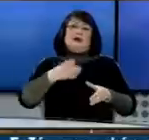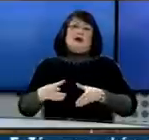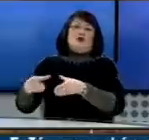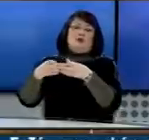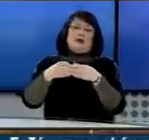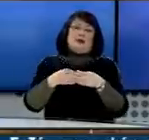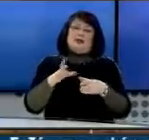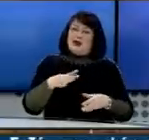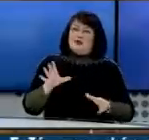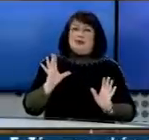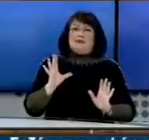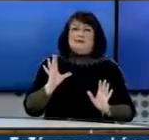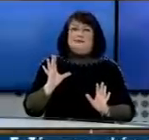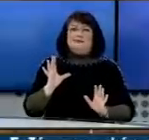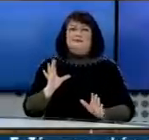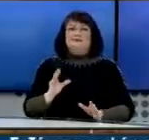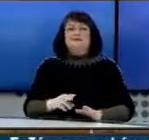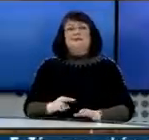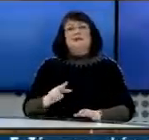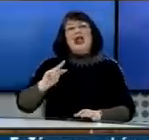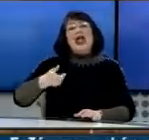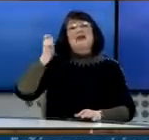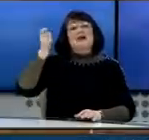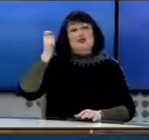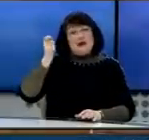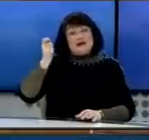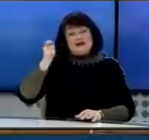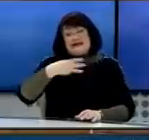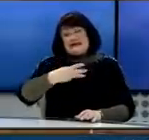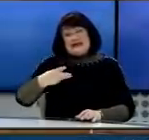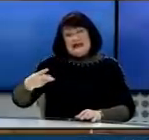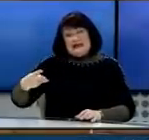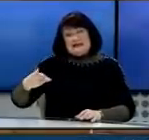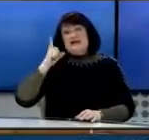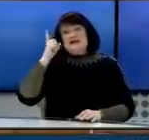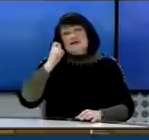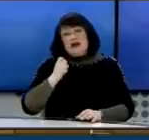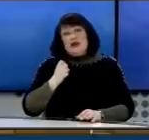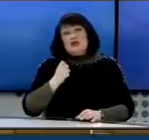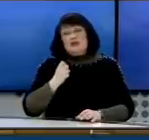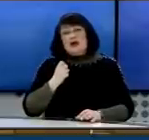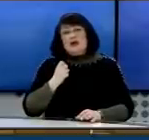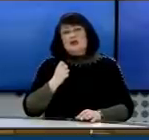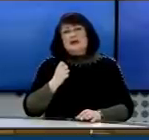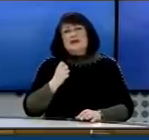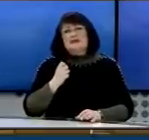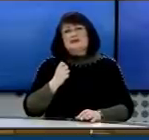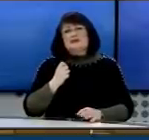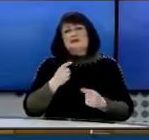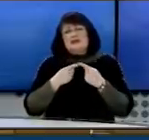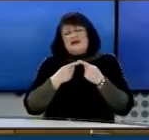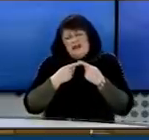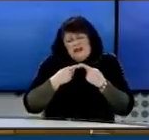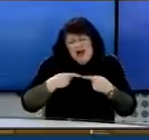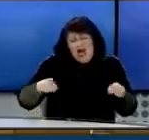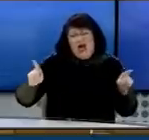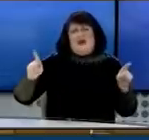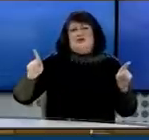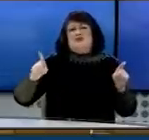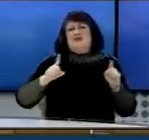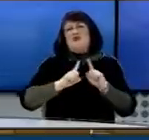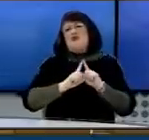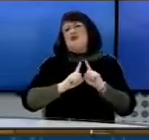δυνάμεις. Αν και με την αξιωματική αντιπολίτευση είναι γνωστό πια ότι μας χωρίζει χάος,